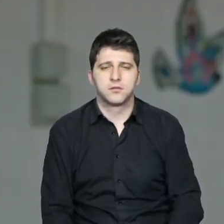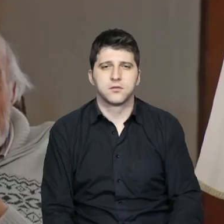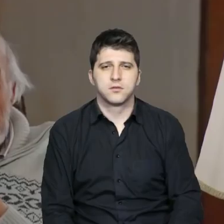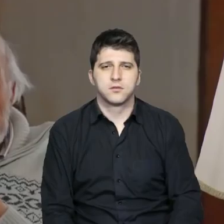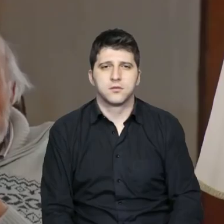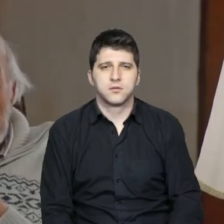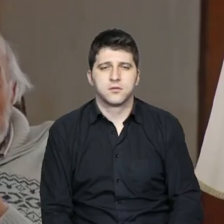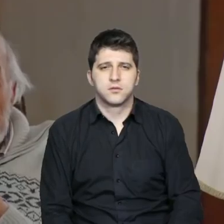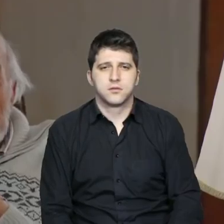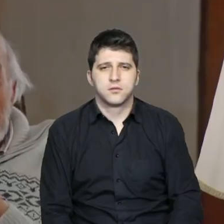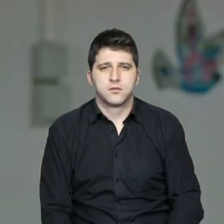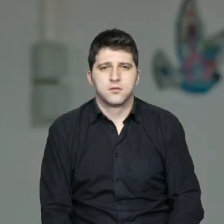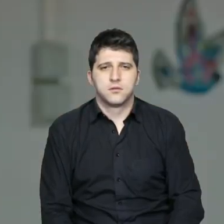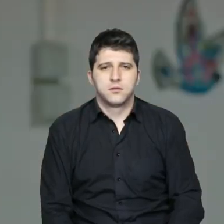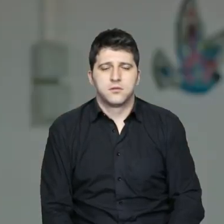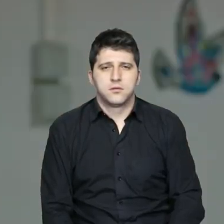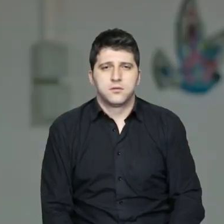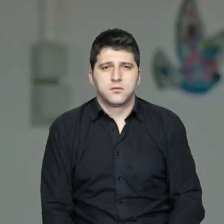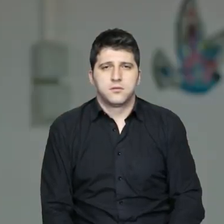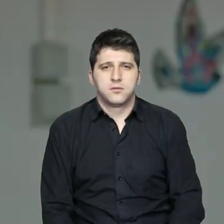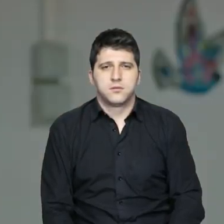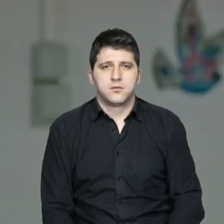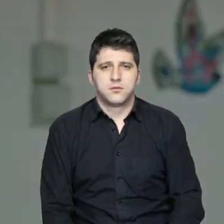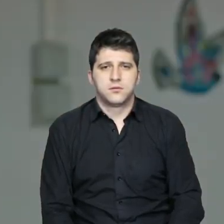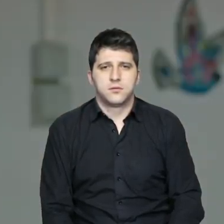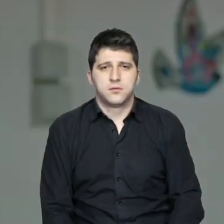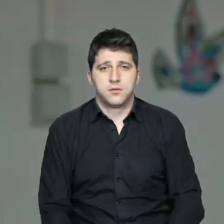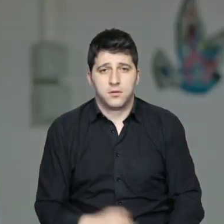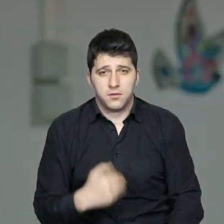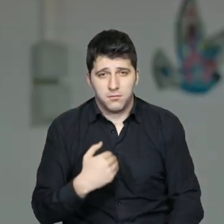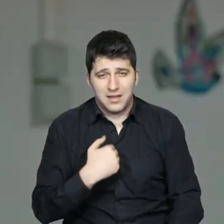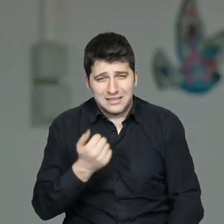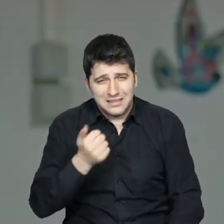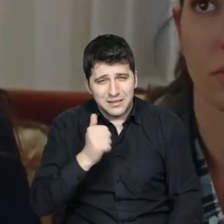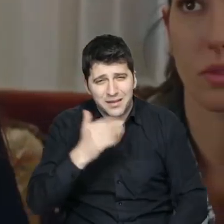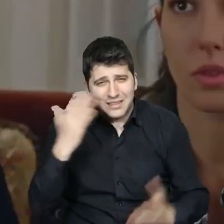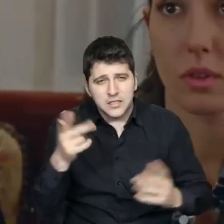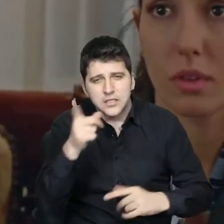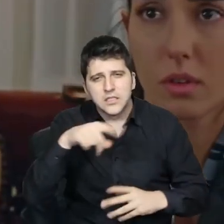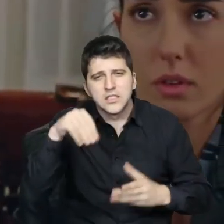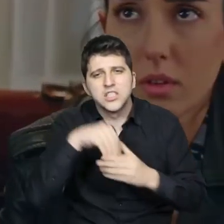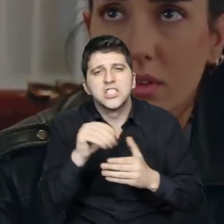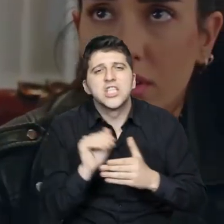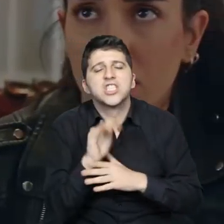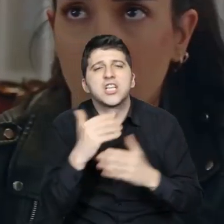Duvallayan İbrahim Faik'in tepkisine baktı. Ben bunca zaman sadece sizler için yaşadım.